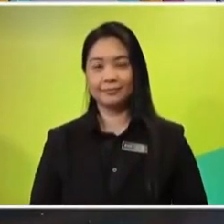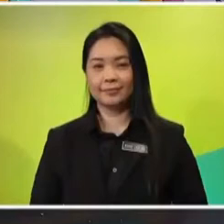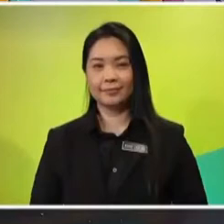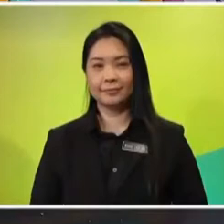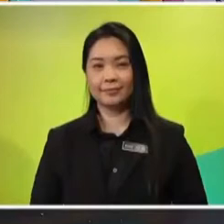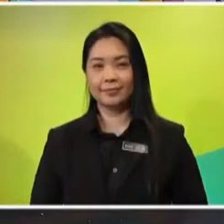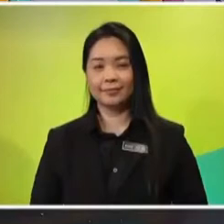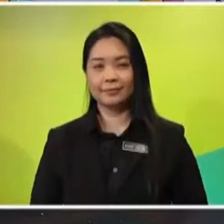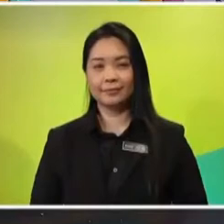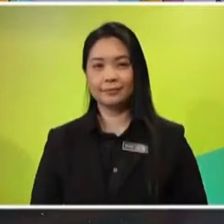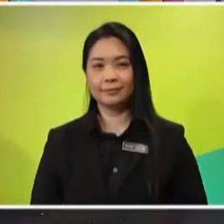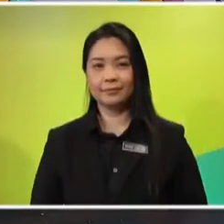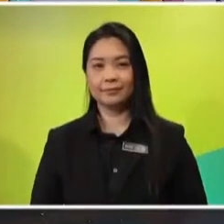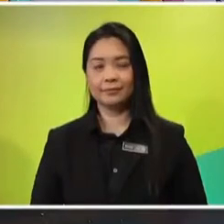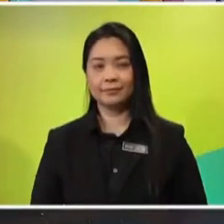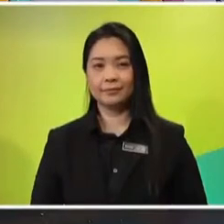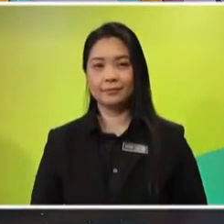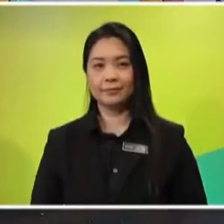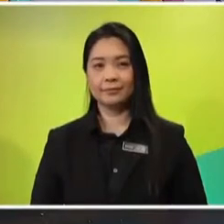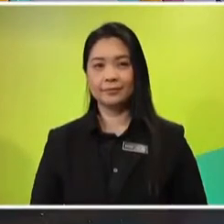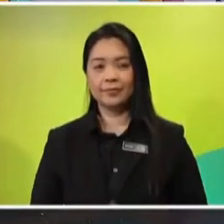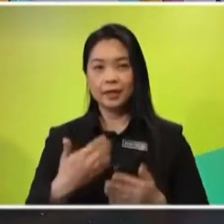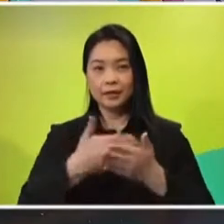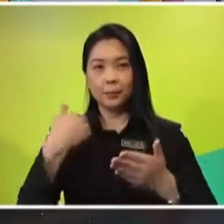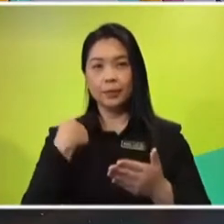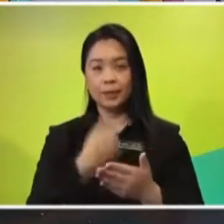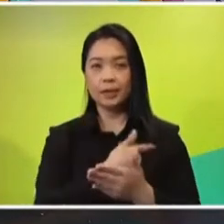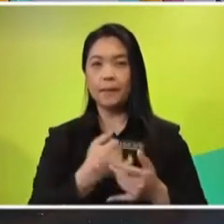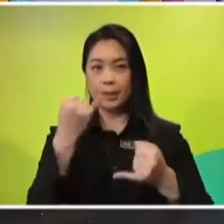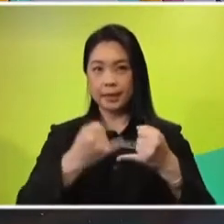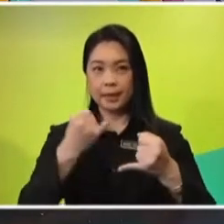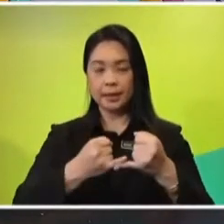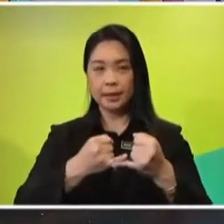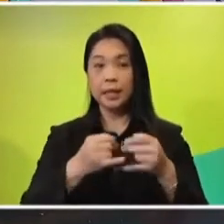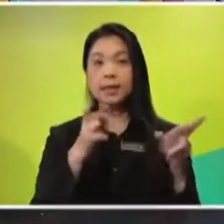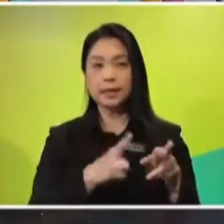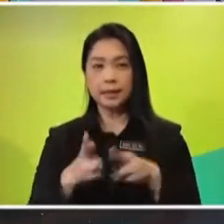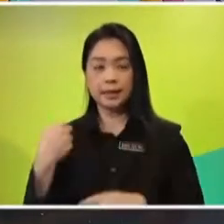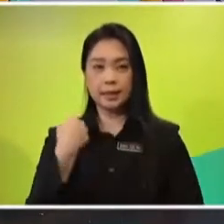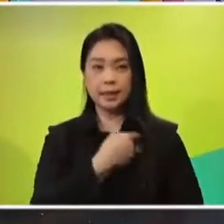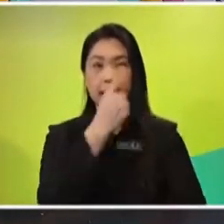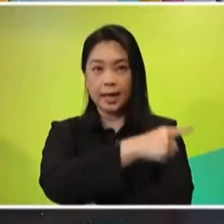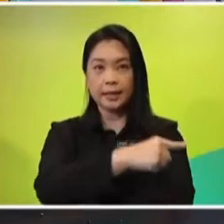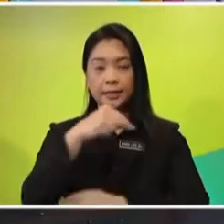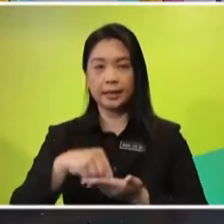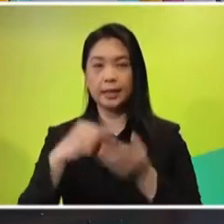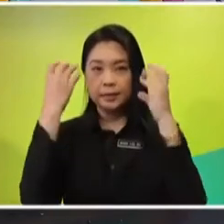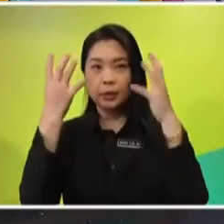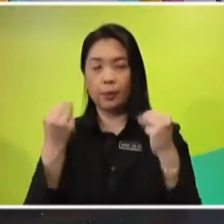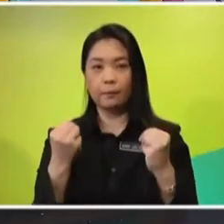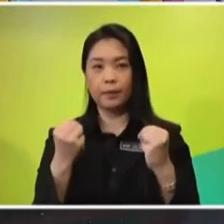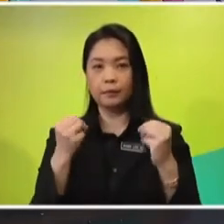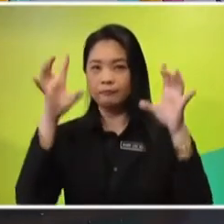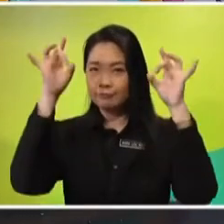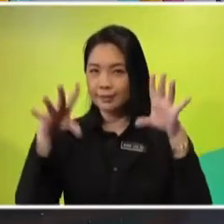Seterusnya, cikgu. Seterusnya, sebelum kita mengakhiri rancangan kita pada hari ini, cikgu nak uji